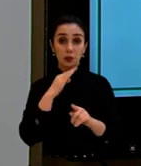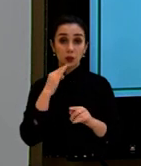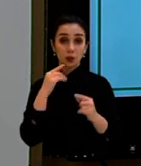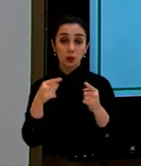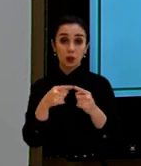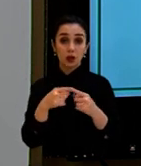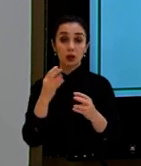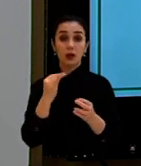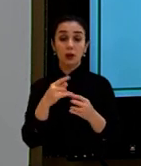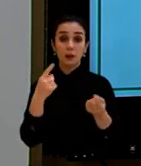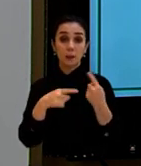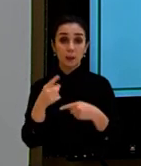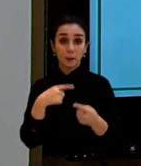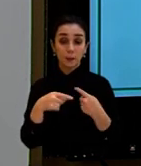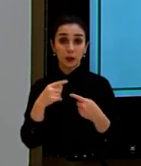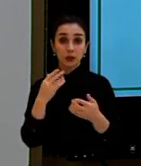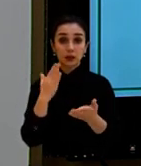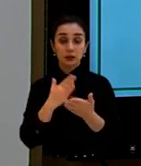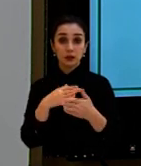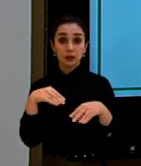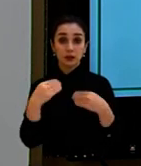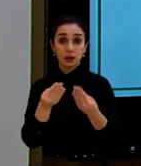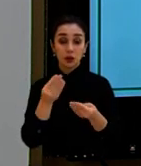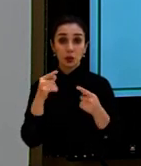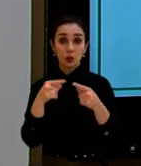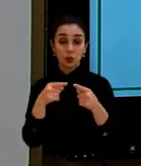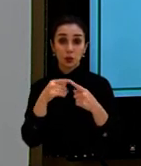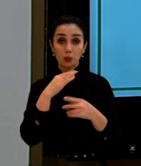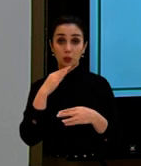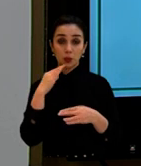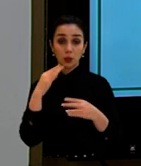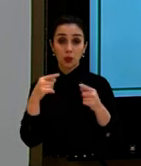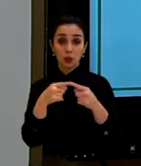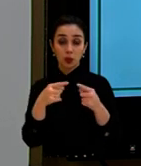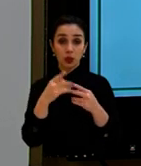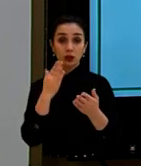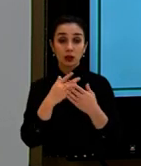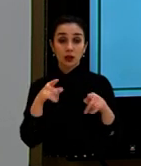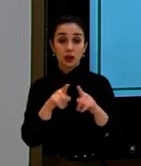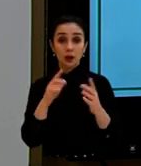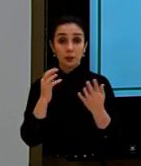То есть обратное. Дан угол правильного многоугольника, мы должны